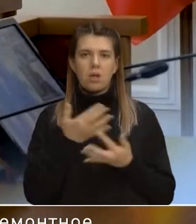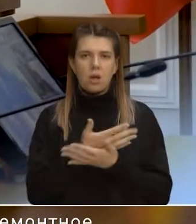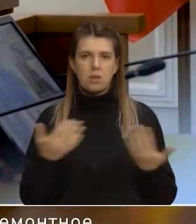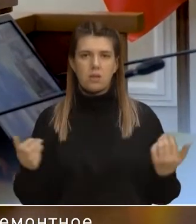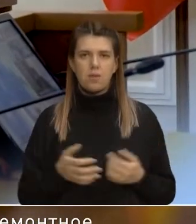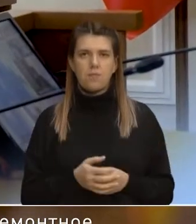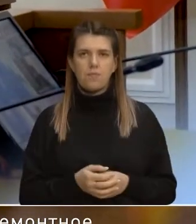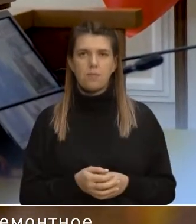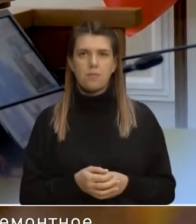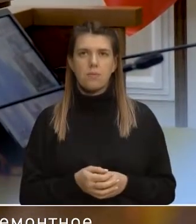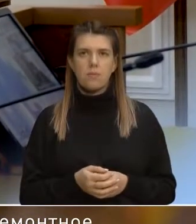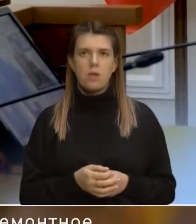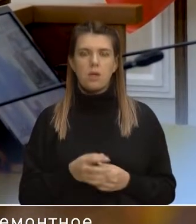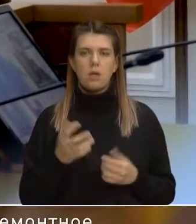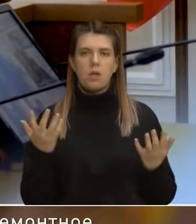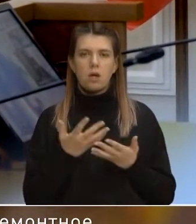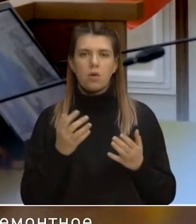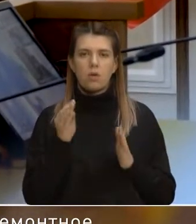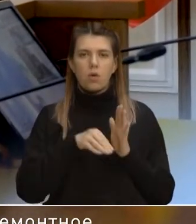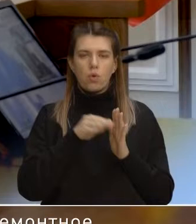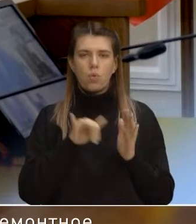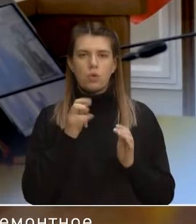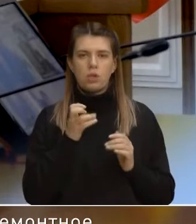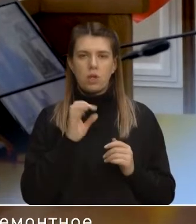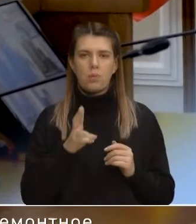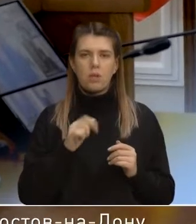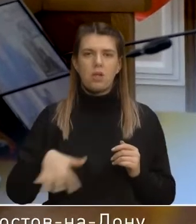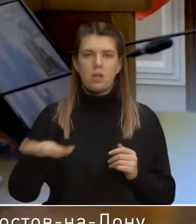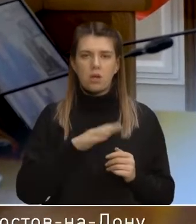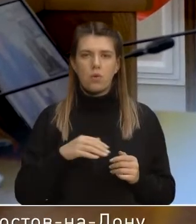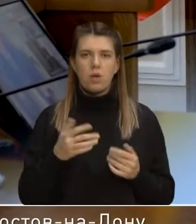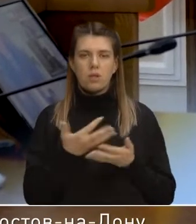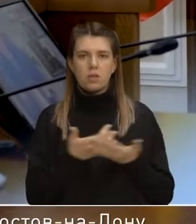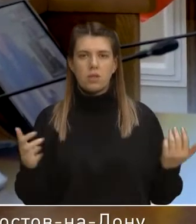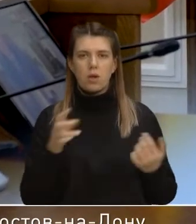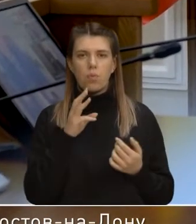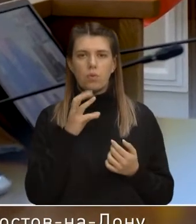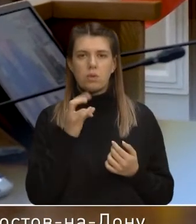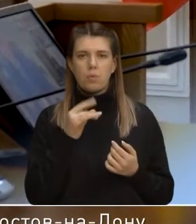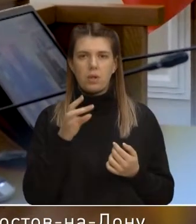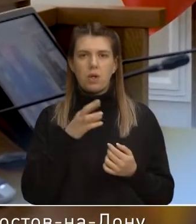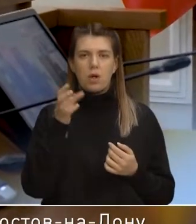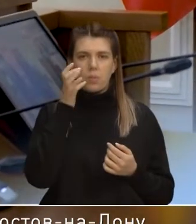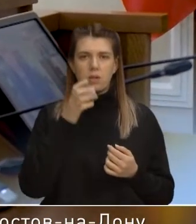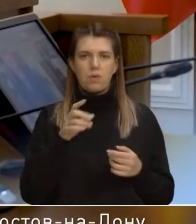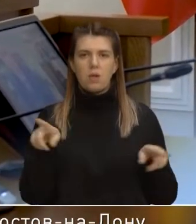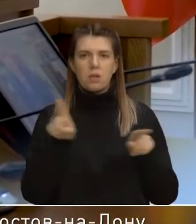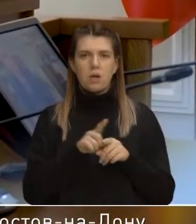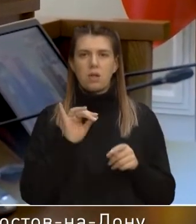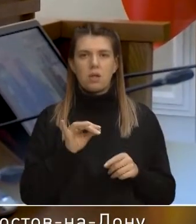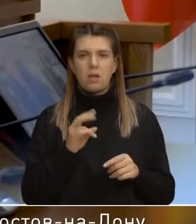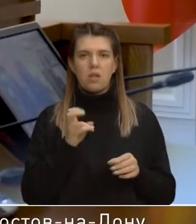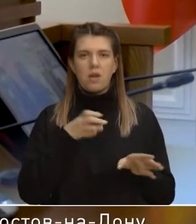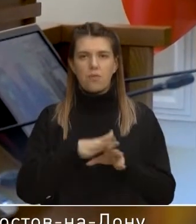и так далее. А накопленный ущерб на территории нескольких муниципальных образований так и